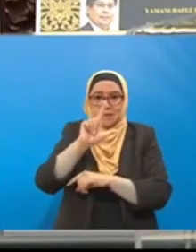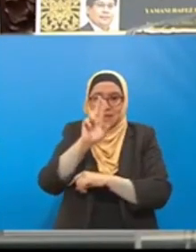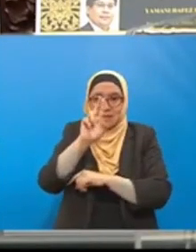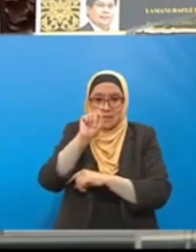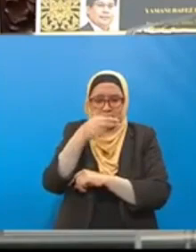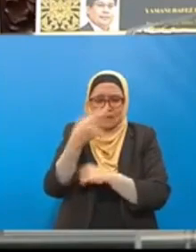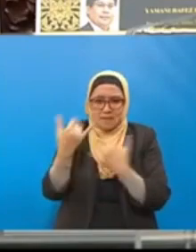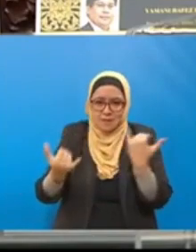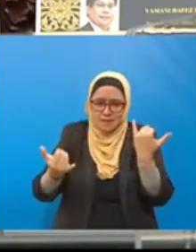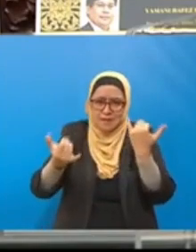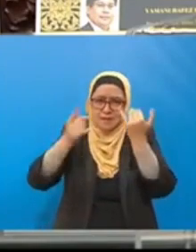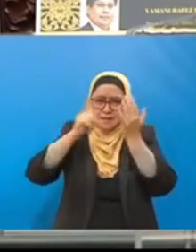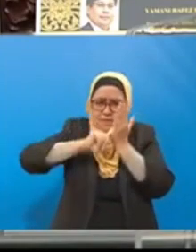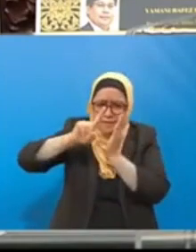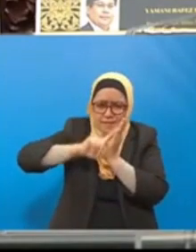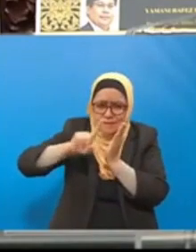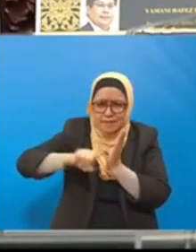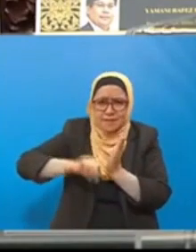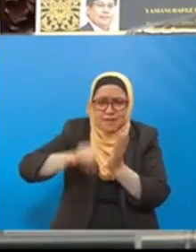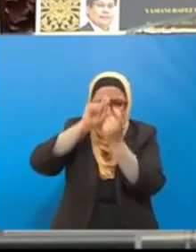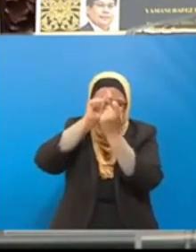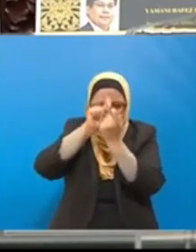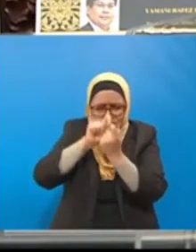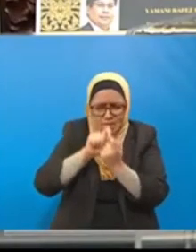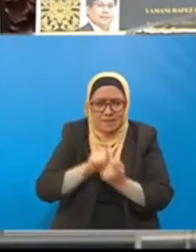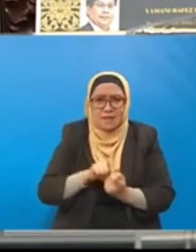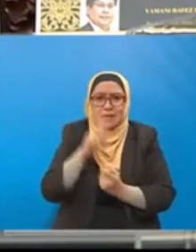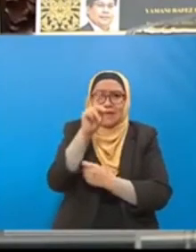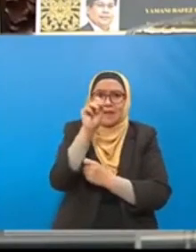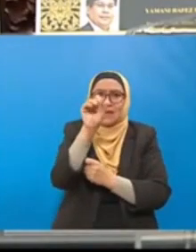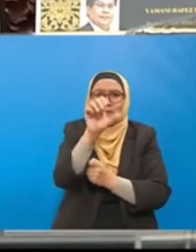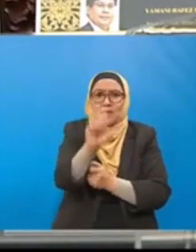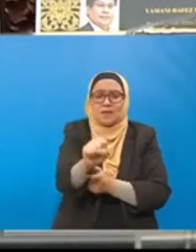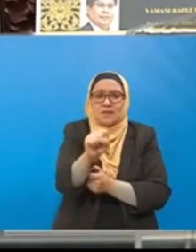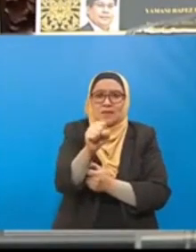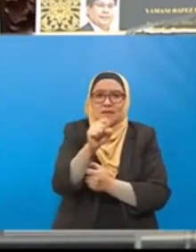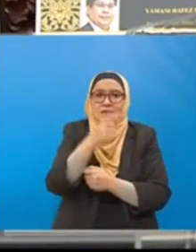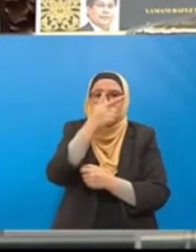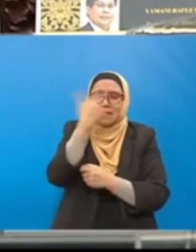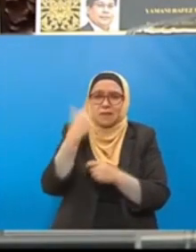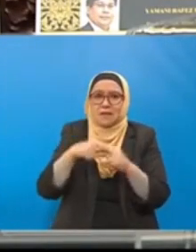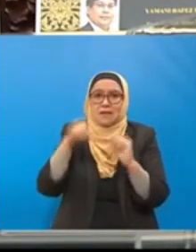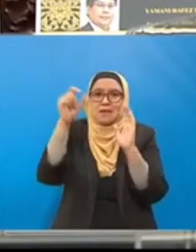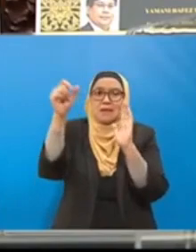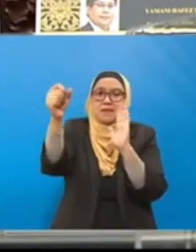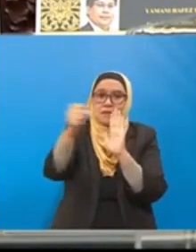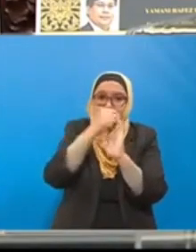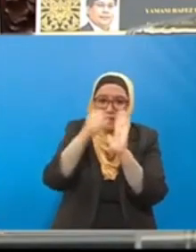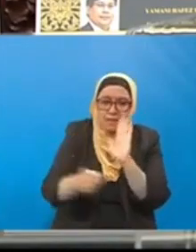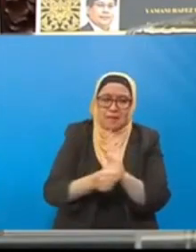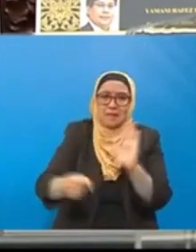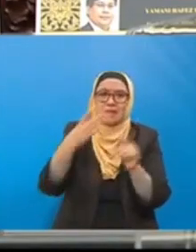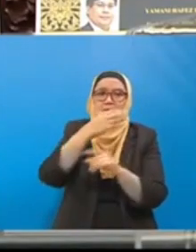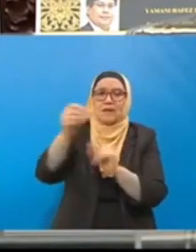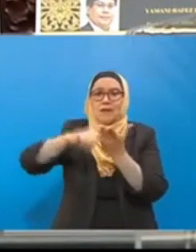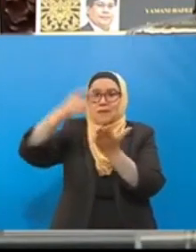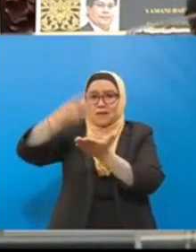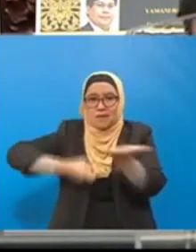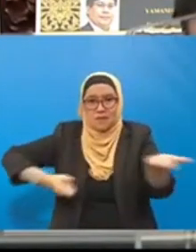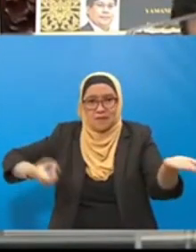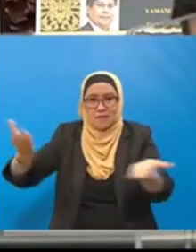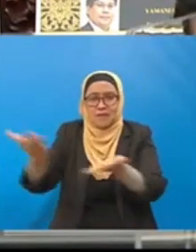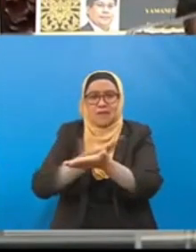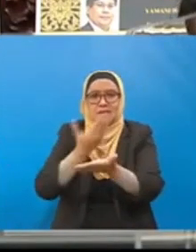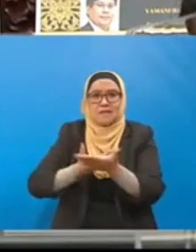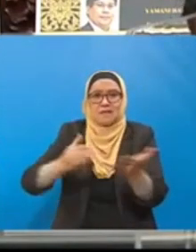kos-kos menunaikan haji yang terkesan akibat peraturan dan cukai baru yang telah diperkenalkan oleh Kerajaan Arab Saudi.